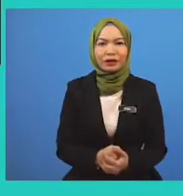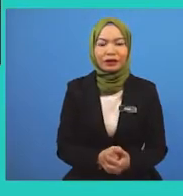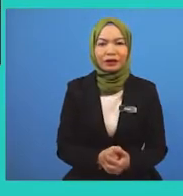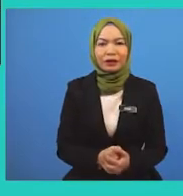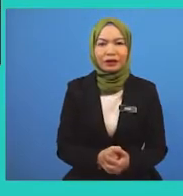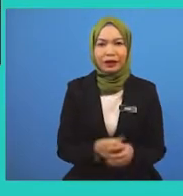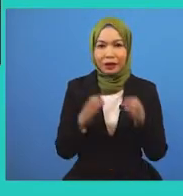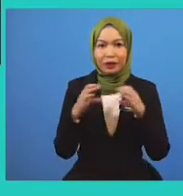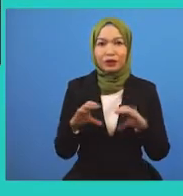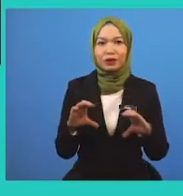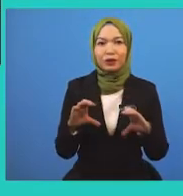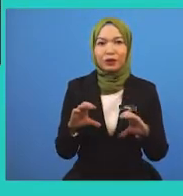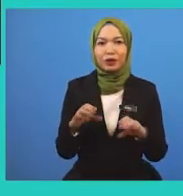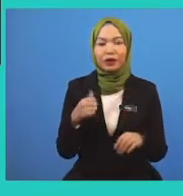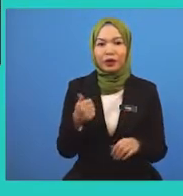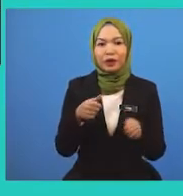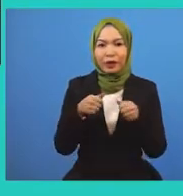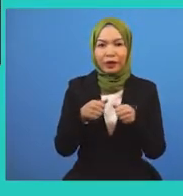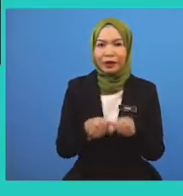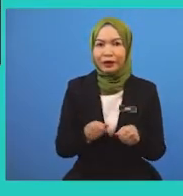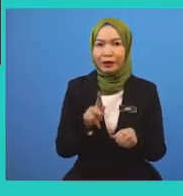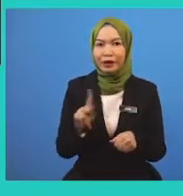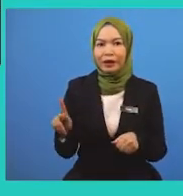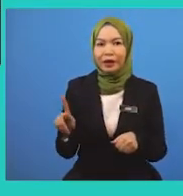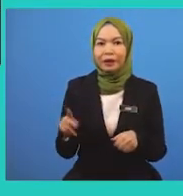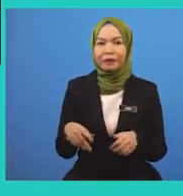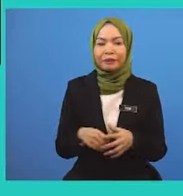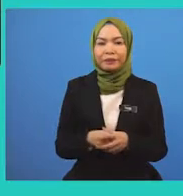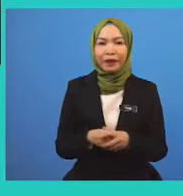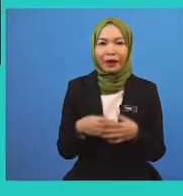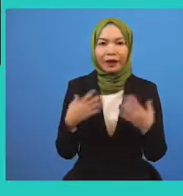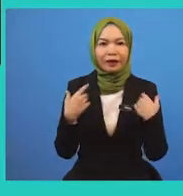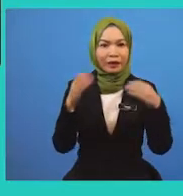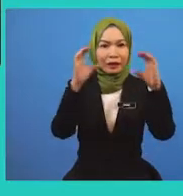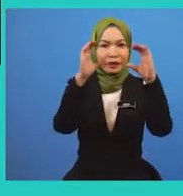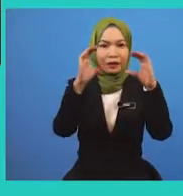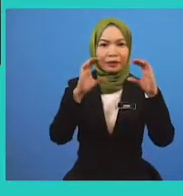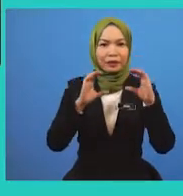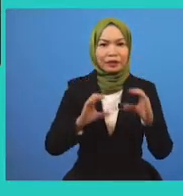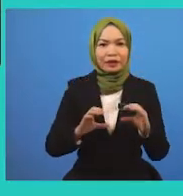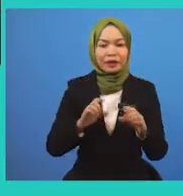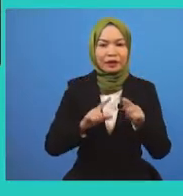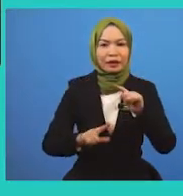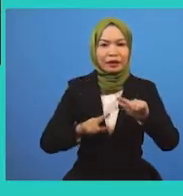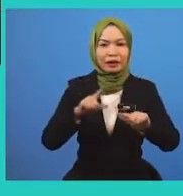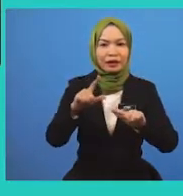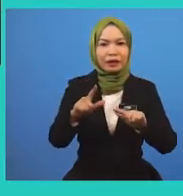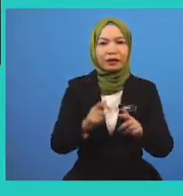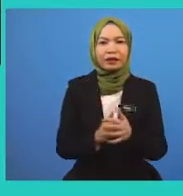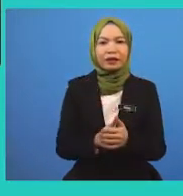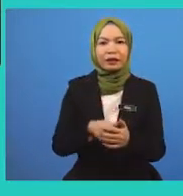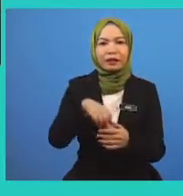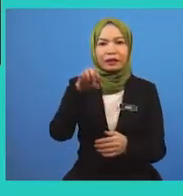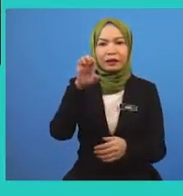Cuba murid-murid tentukan sama ada setiap proses yang berikut adalah eksotermik